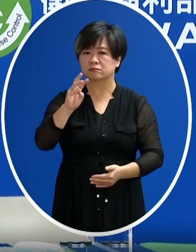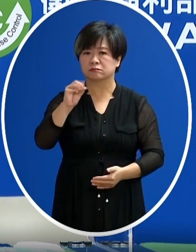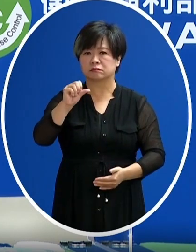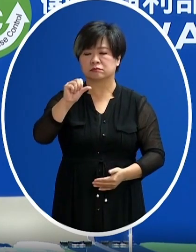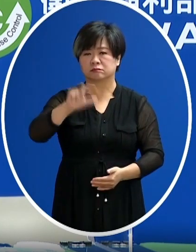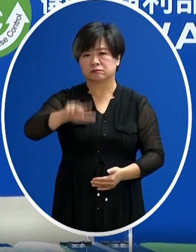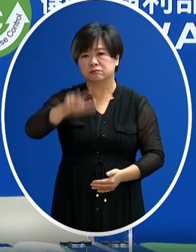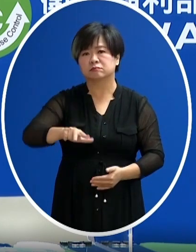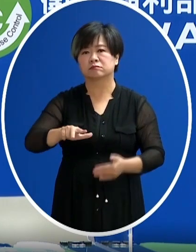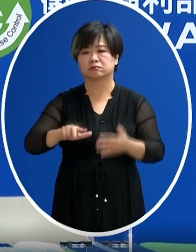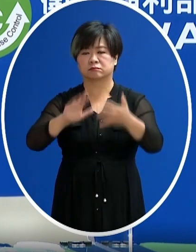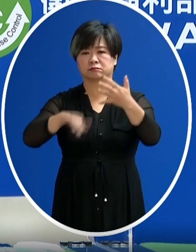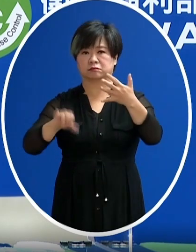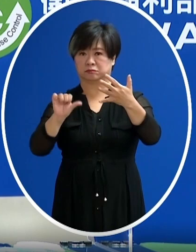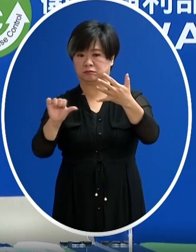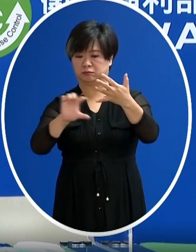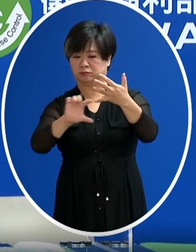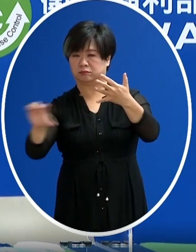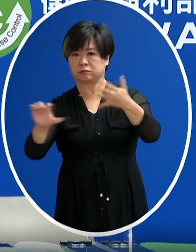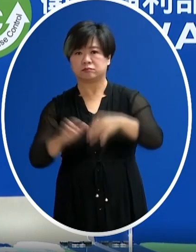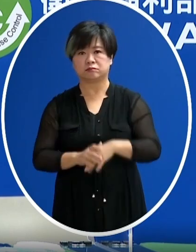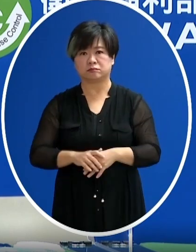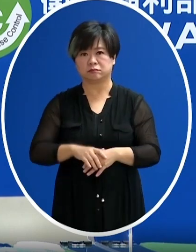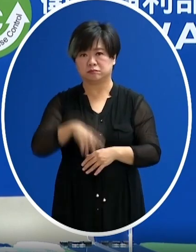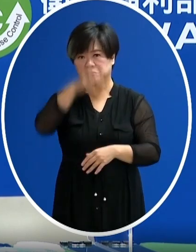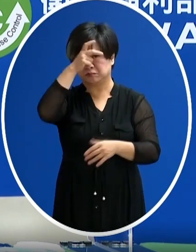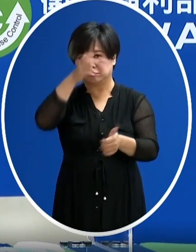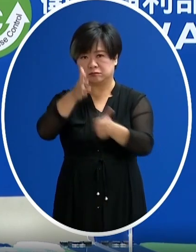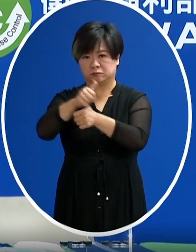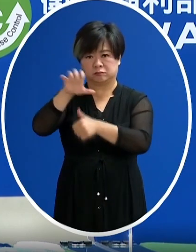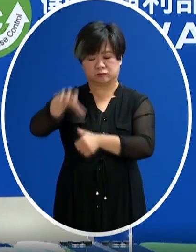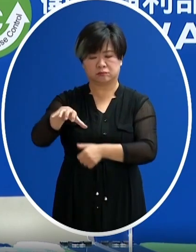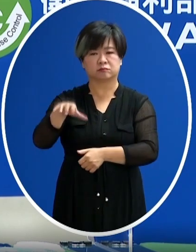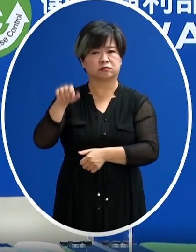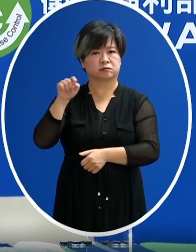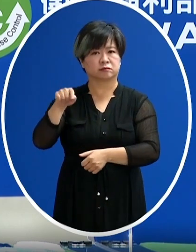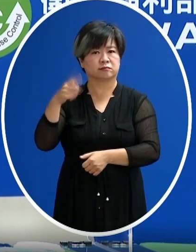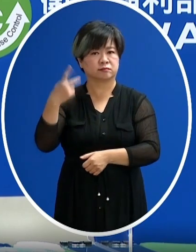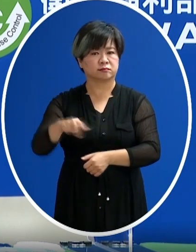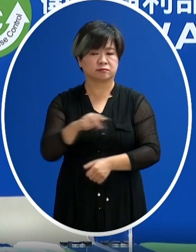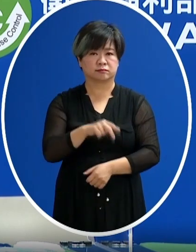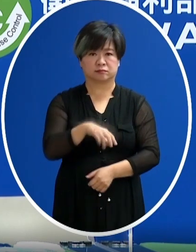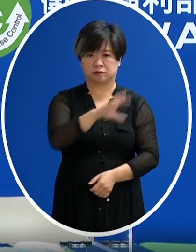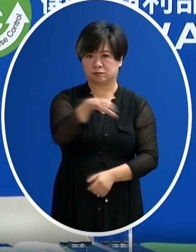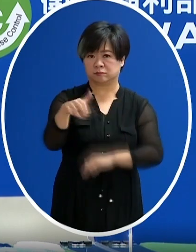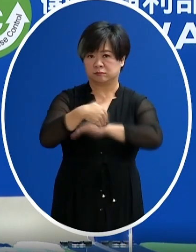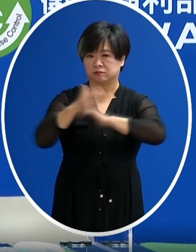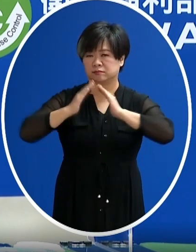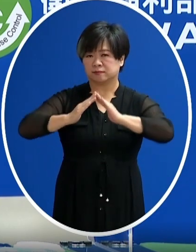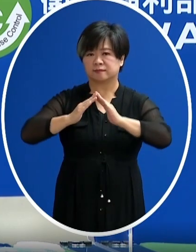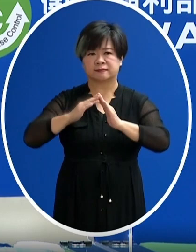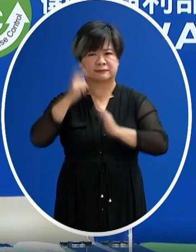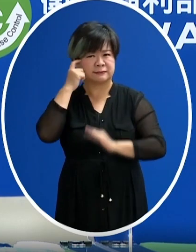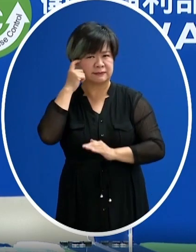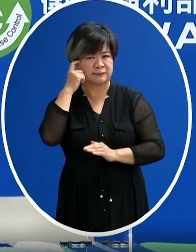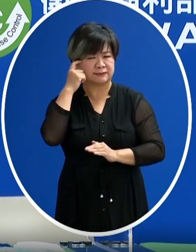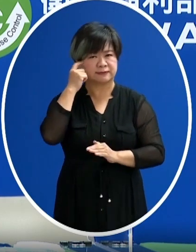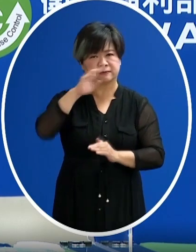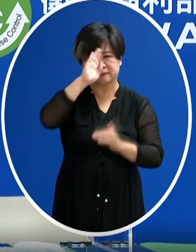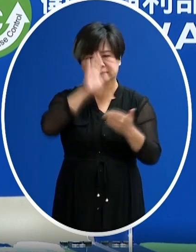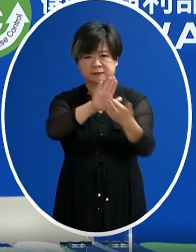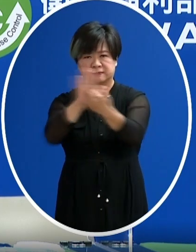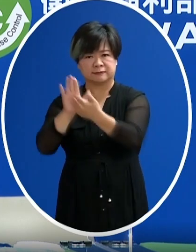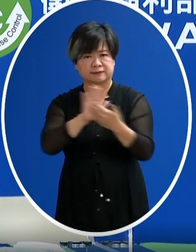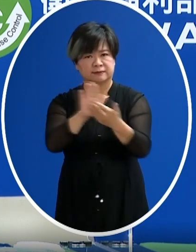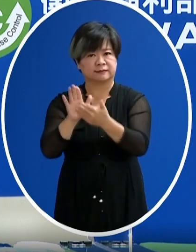是列在第五类。那警政署有特别请警政署在跟县市要重新因应疫情的部分